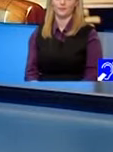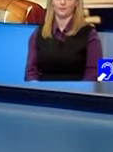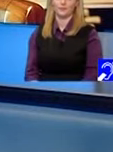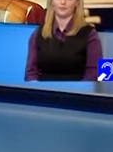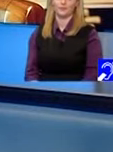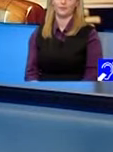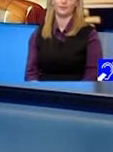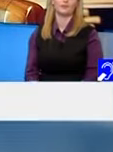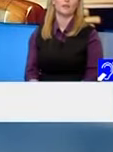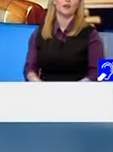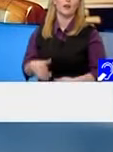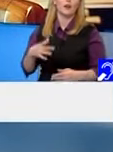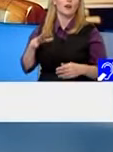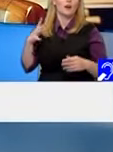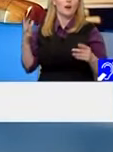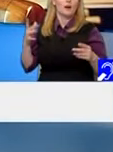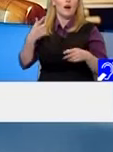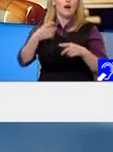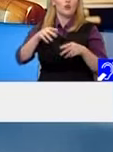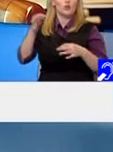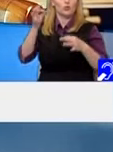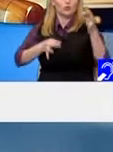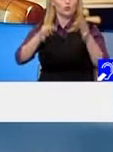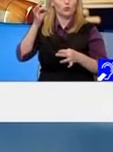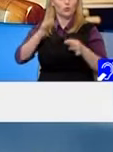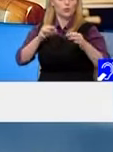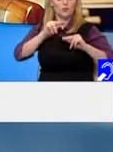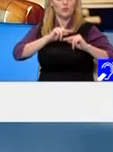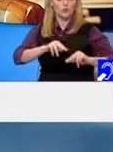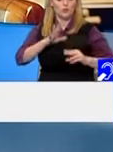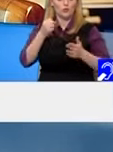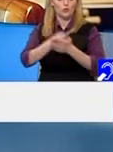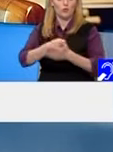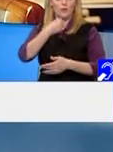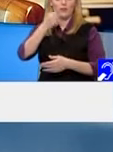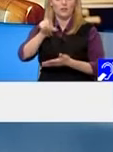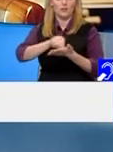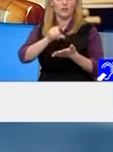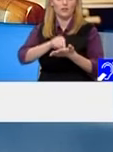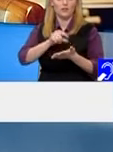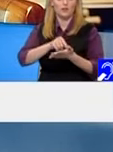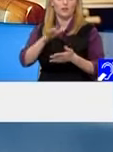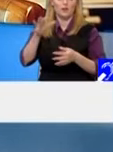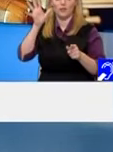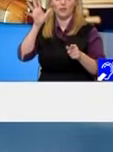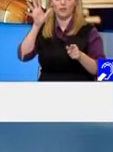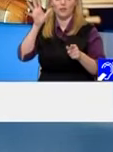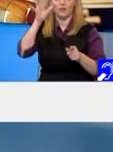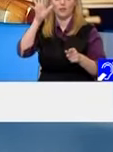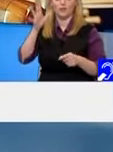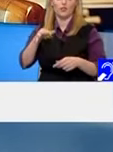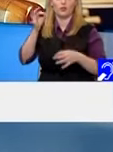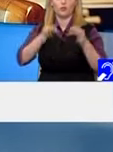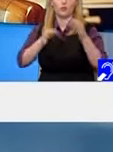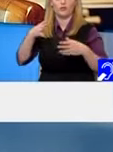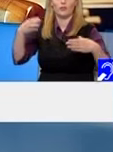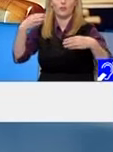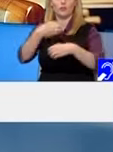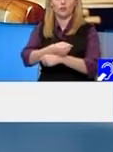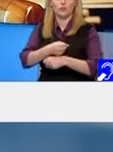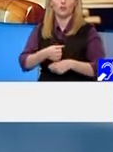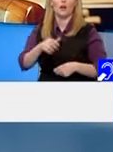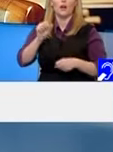Mandat unic pentru magistrați, aceștia vor deține funcția până la vârsta de pensionare. Totodată, imunitatea judecătorilor va fi redusă astfel încât să